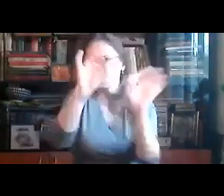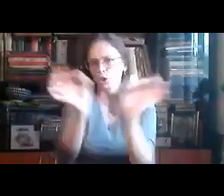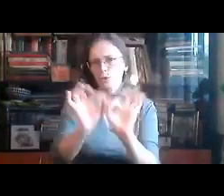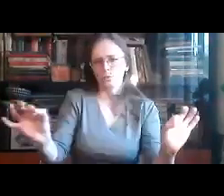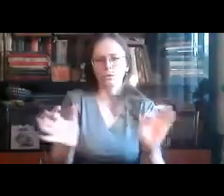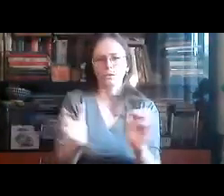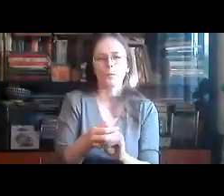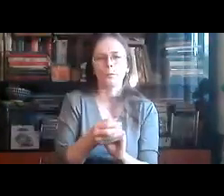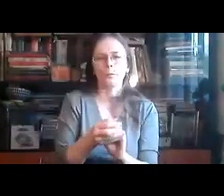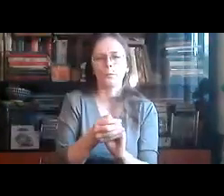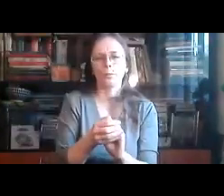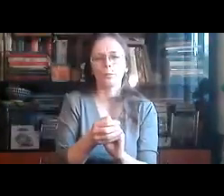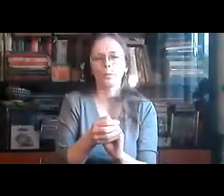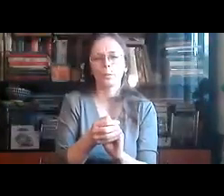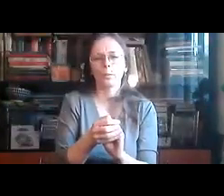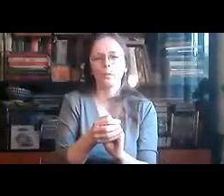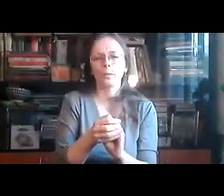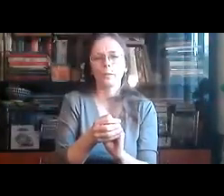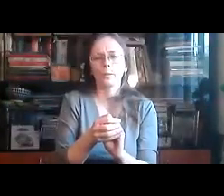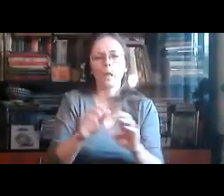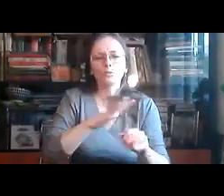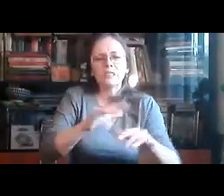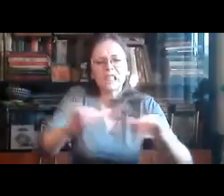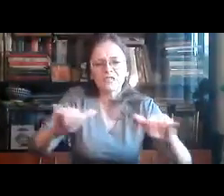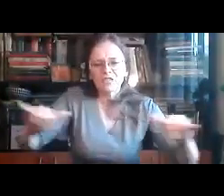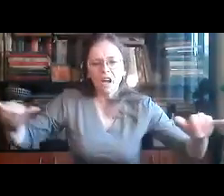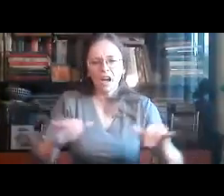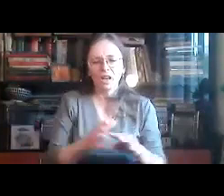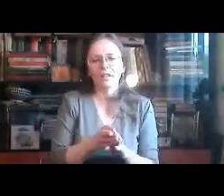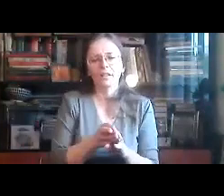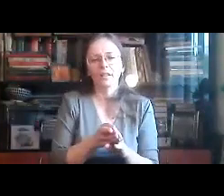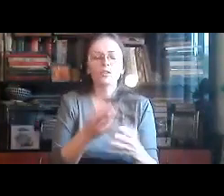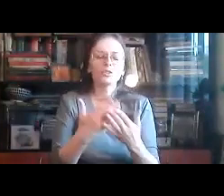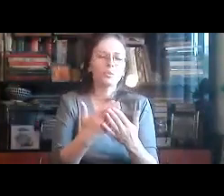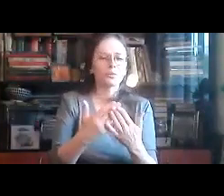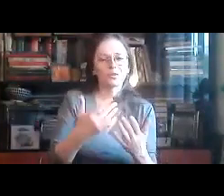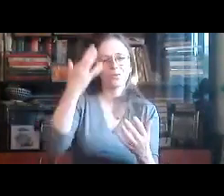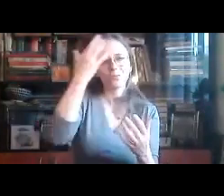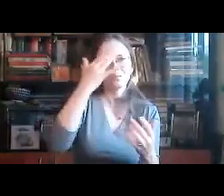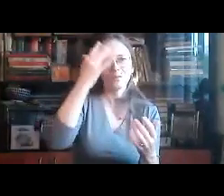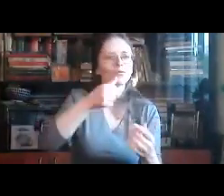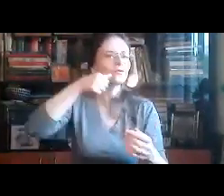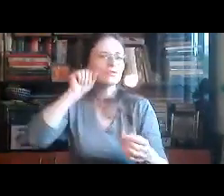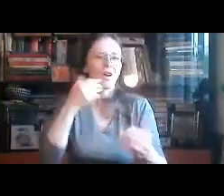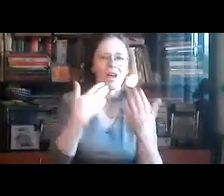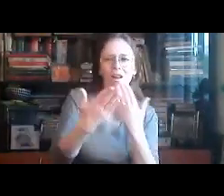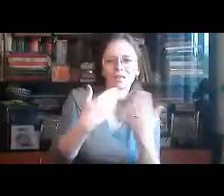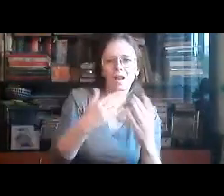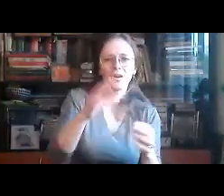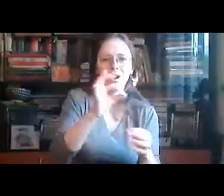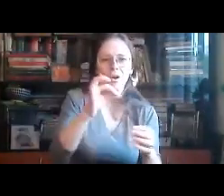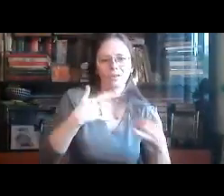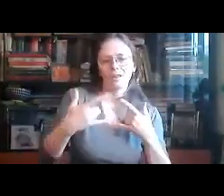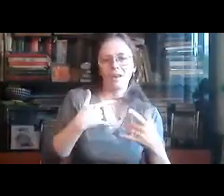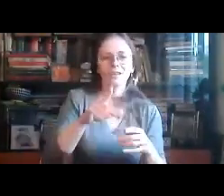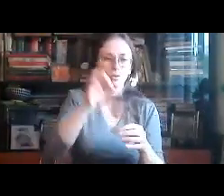расширяется понятие, что такое театр. Это как вчера, опять-таки, да, смотрела эту дискуссию, вспоминали Римини протокол,